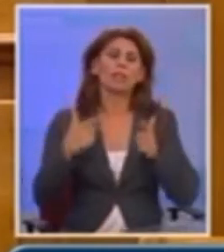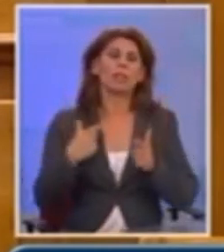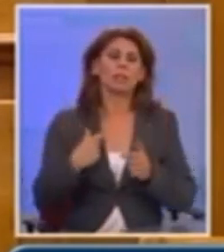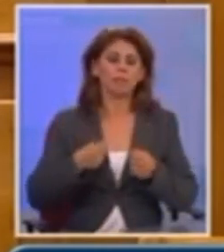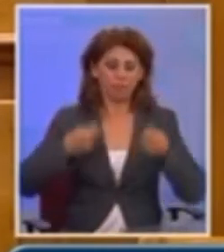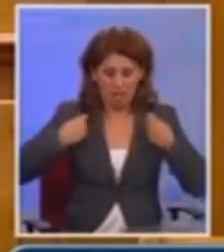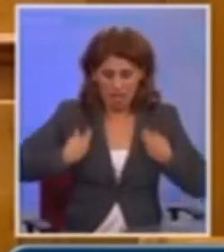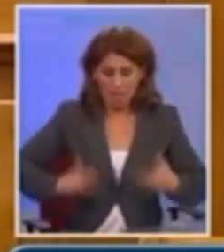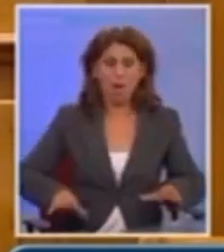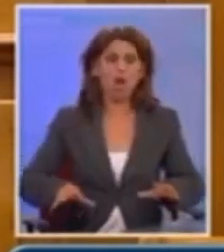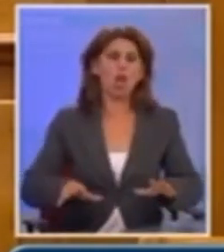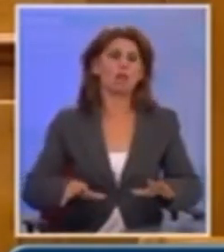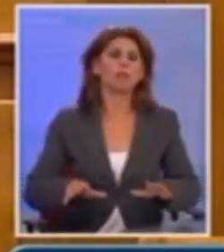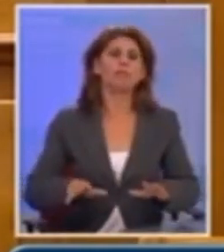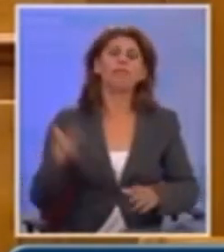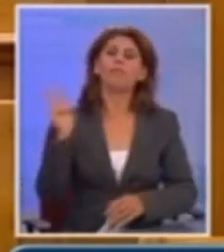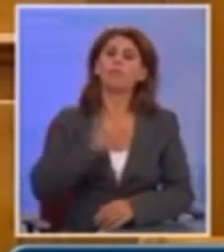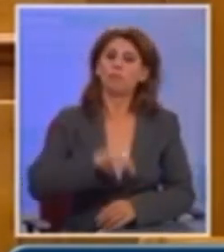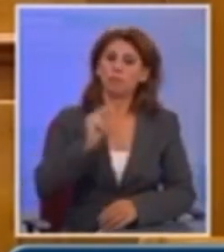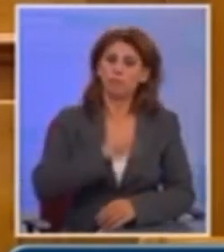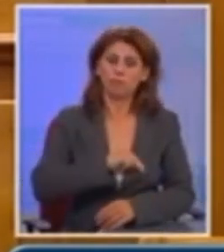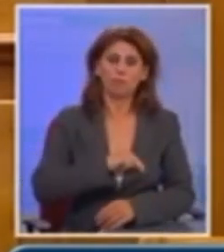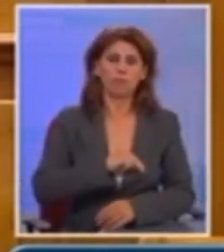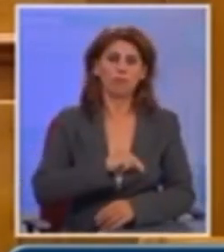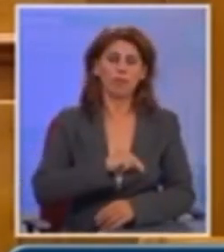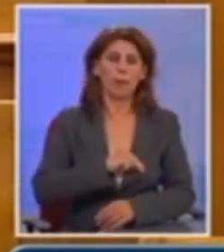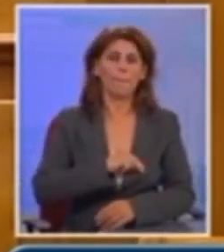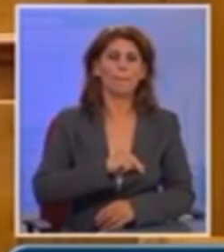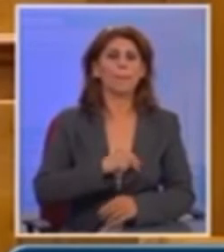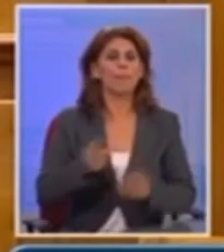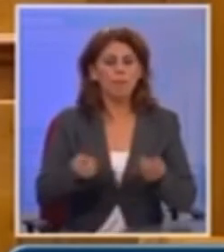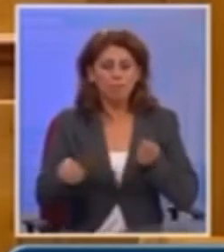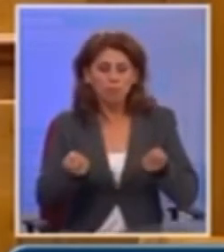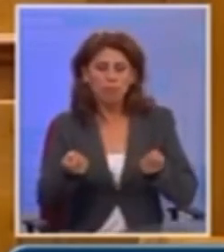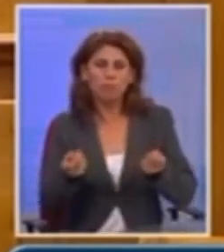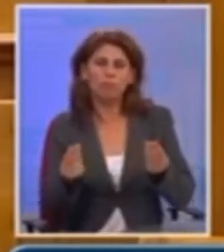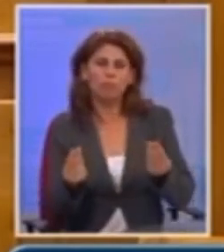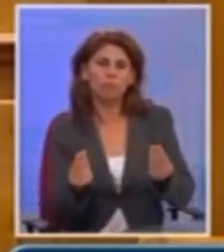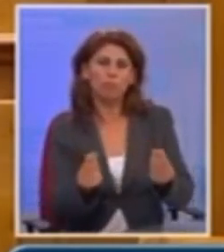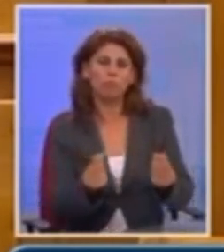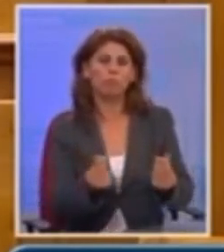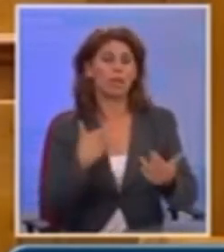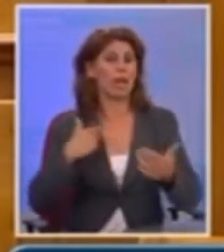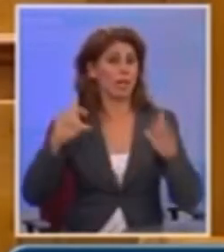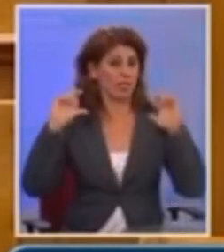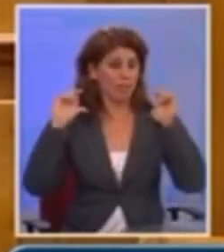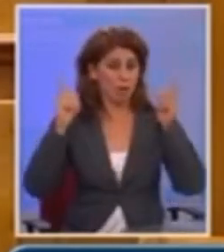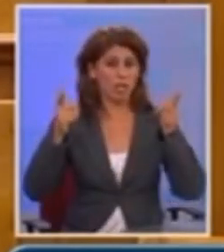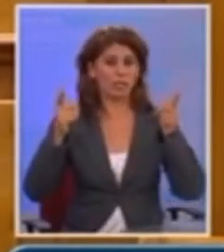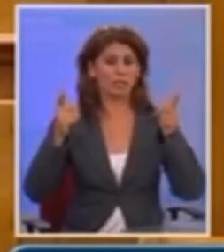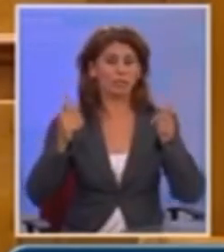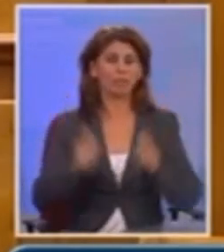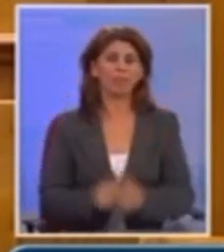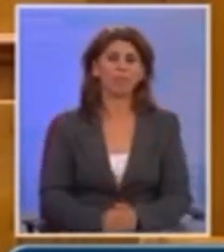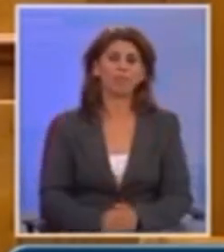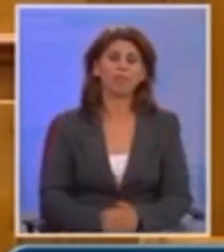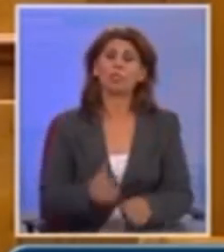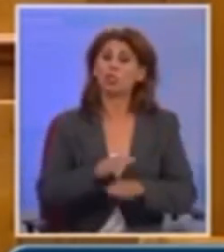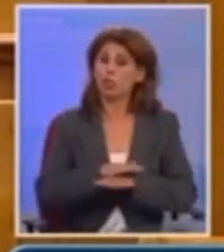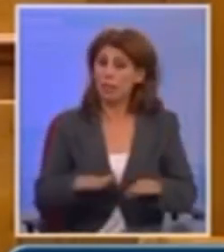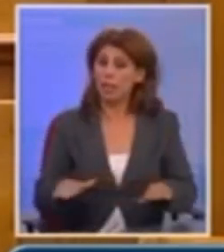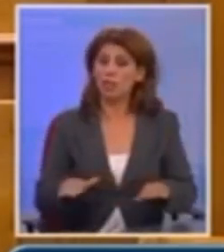απογυμνώνει και τα συμφέροντα και τις μεθοδεύσεις. Η δημοκρατία τελικά